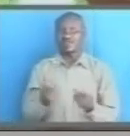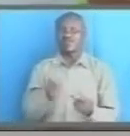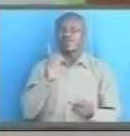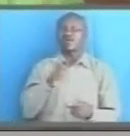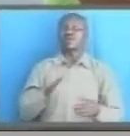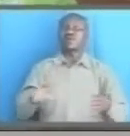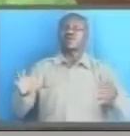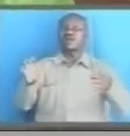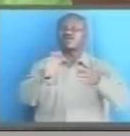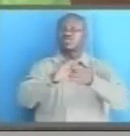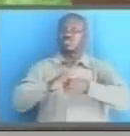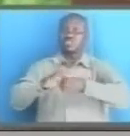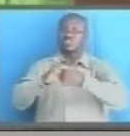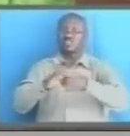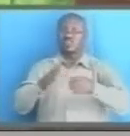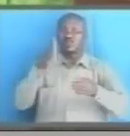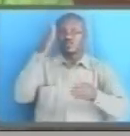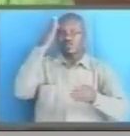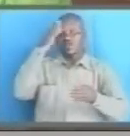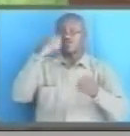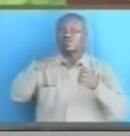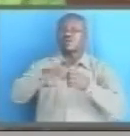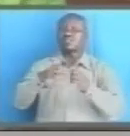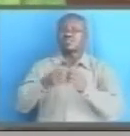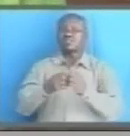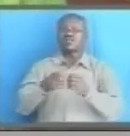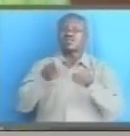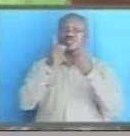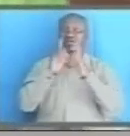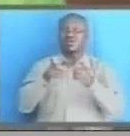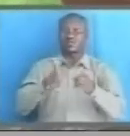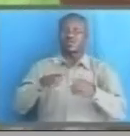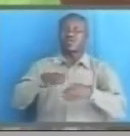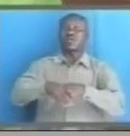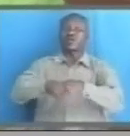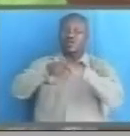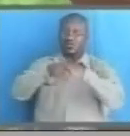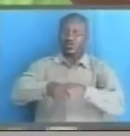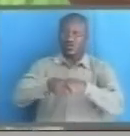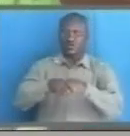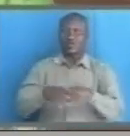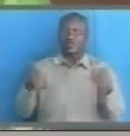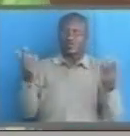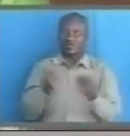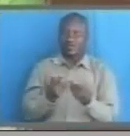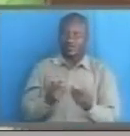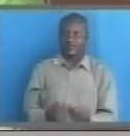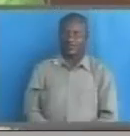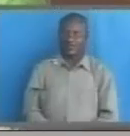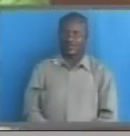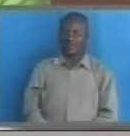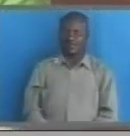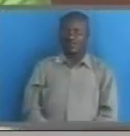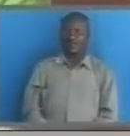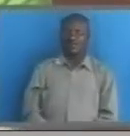katika katika katika kuyajua matatizo ya IMU kupitia Fani yenyewe ya walimu kwa hiyo naunga mkono Sifa Hizi lakini Pia wa